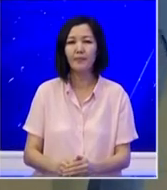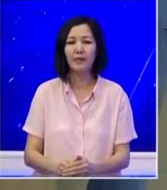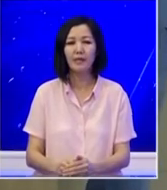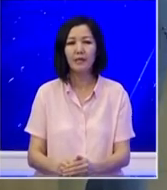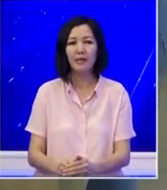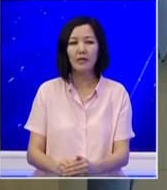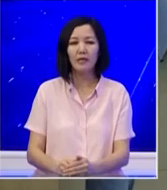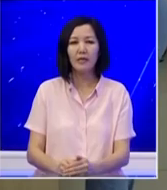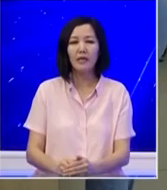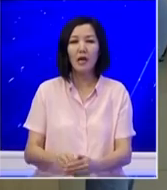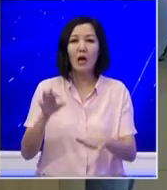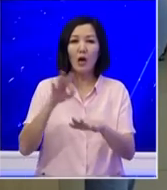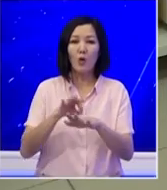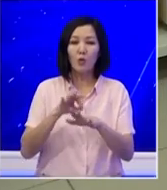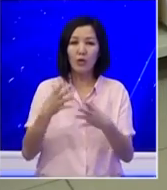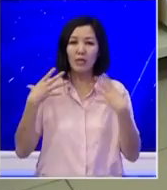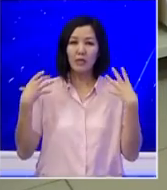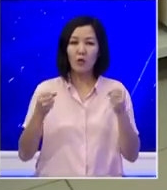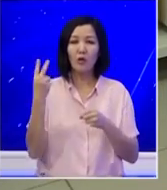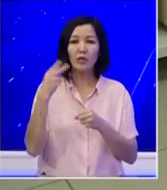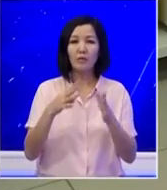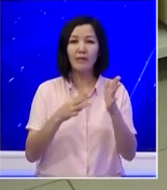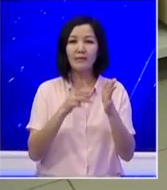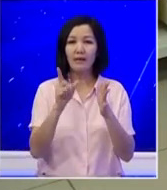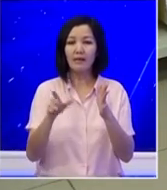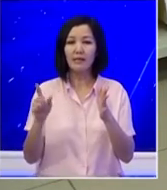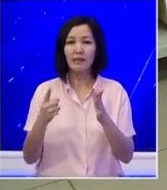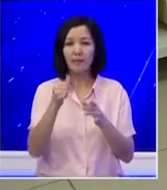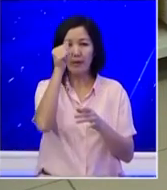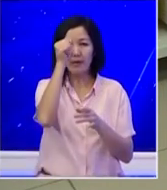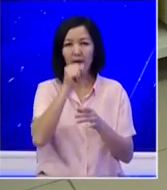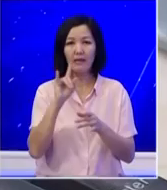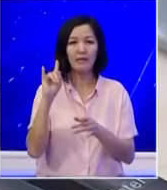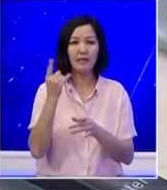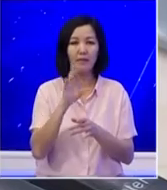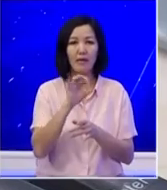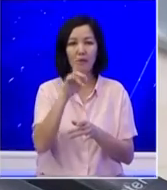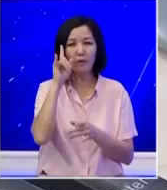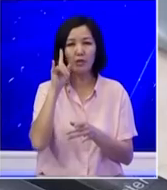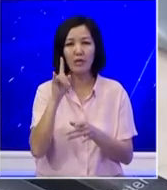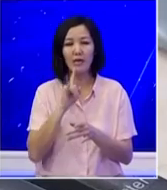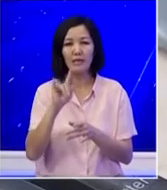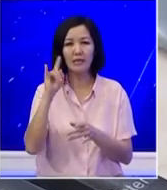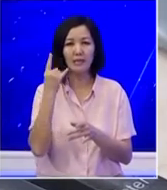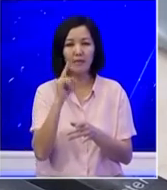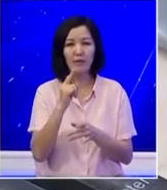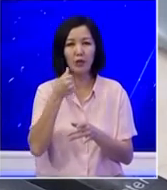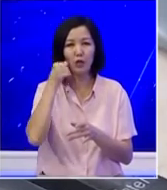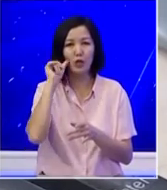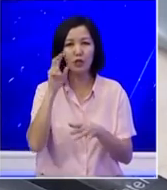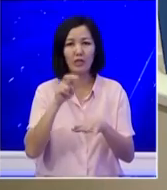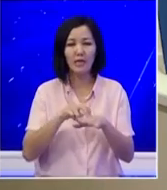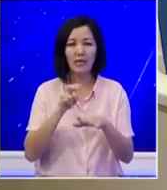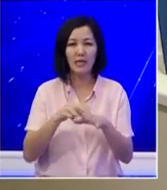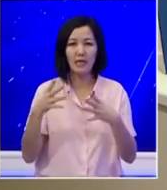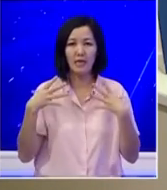көрмесін, көбеймесін, дерттен сауыққандар бүгінге 28, соңғысы бір айлық сәбей. Еңбекшіқазақ ауданында тіркелген періштені күні кеше дәрігерлер